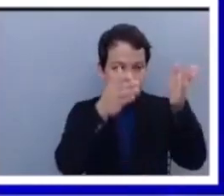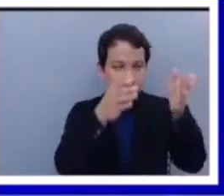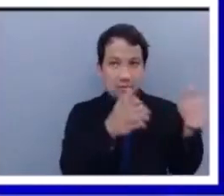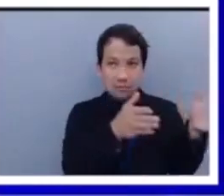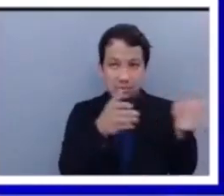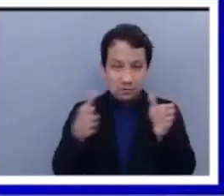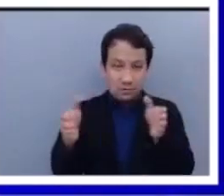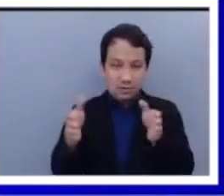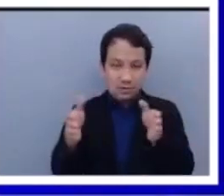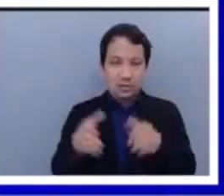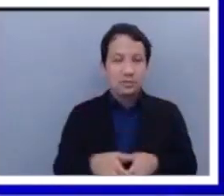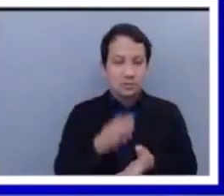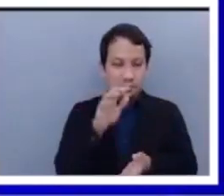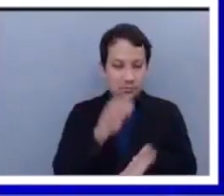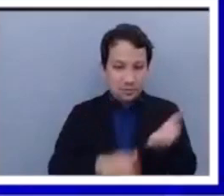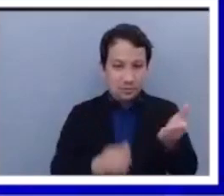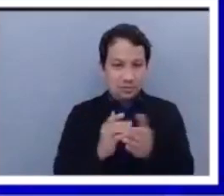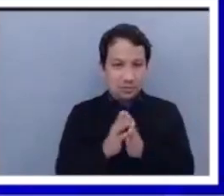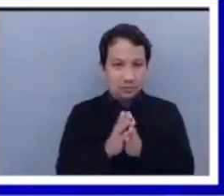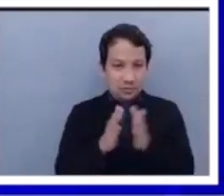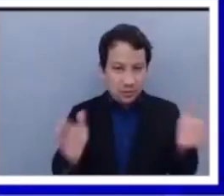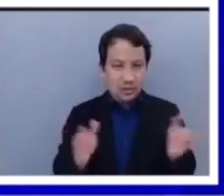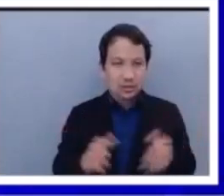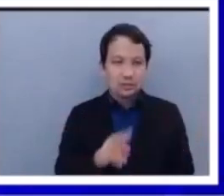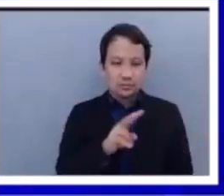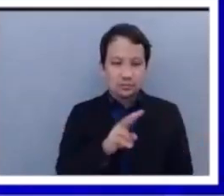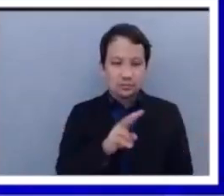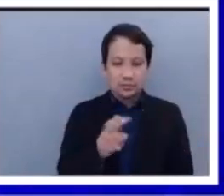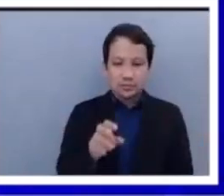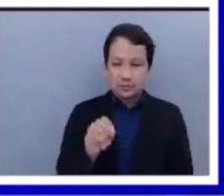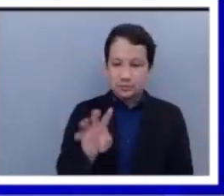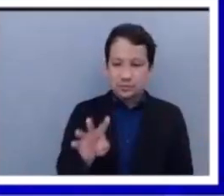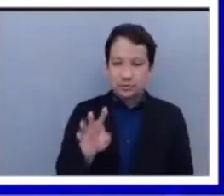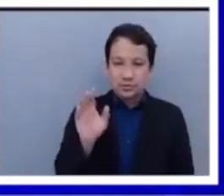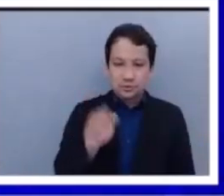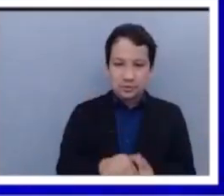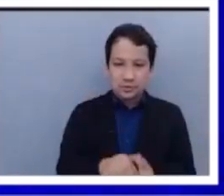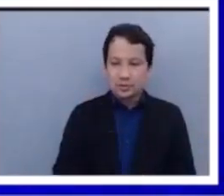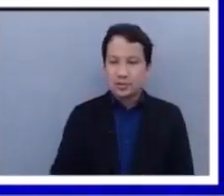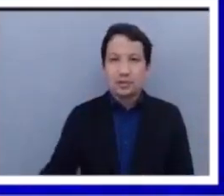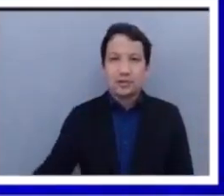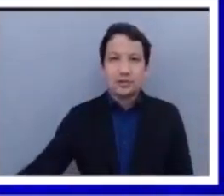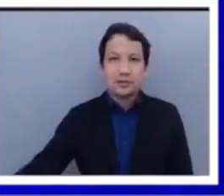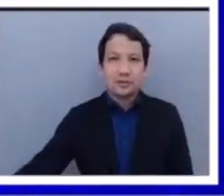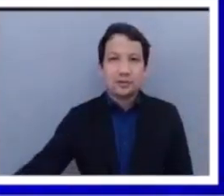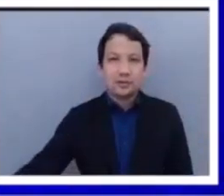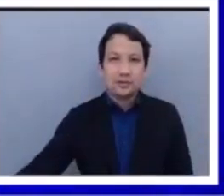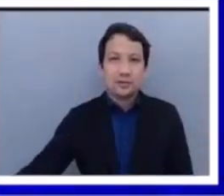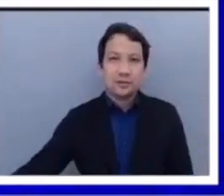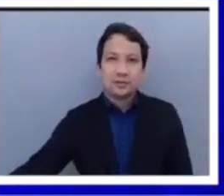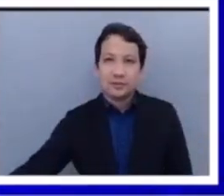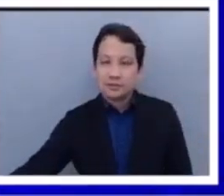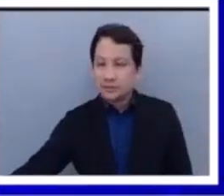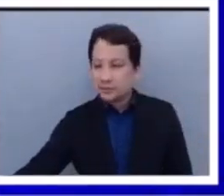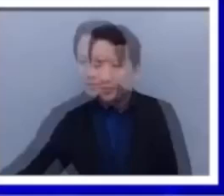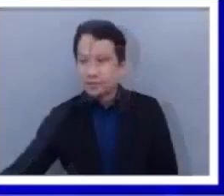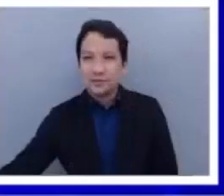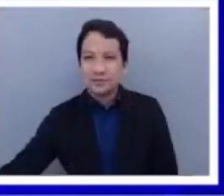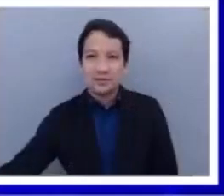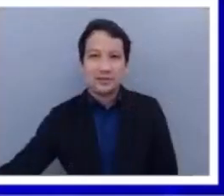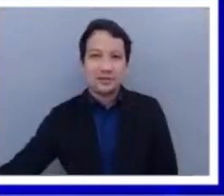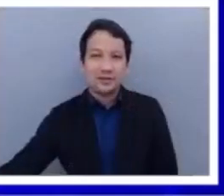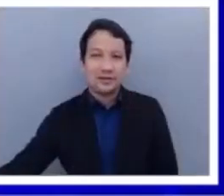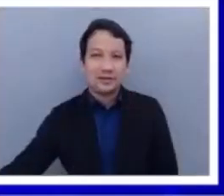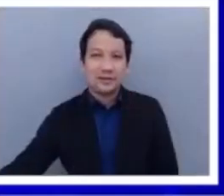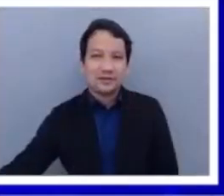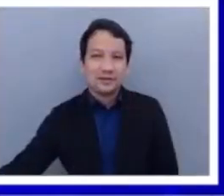pagbawas dito, 204,000, plus yung partner niya, yung completion and finishing, no. So yung